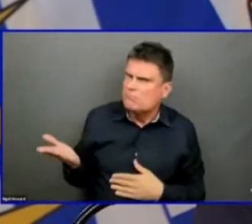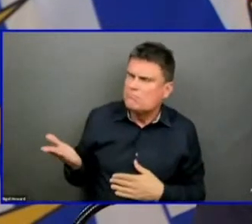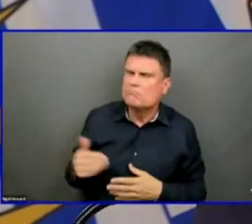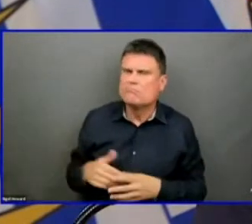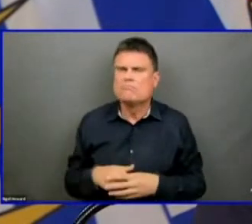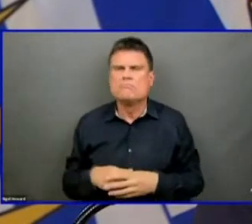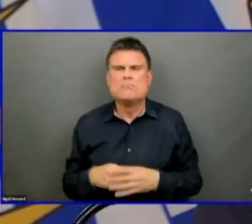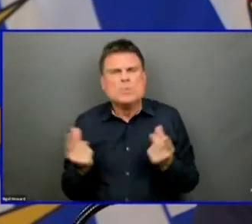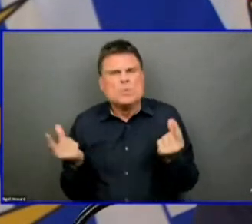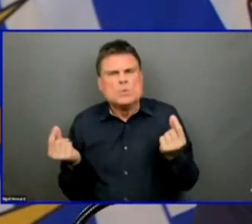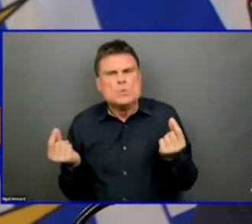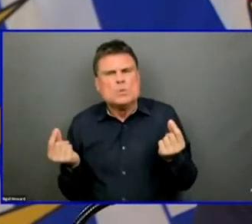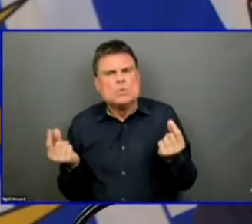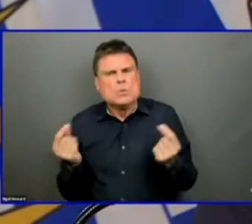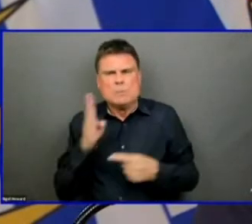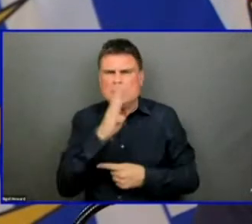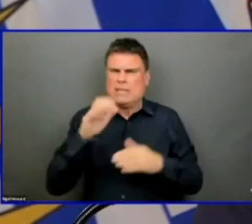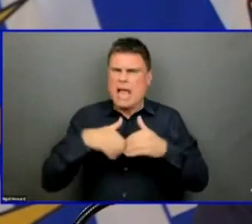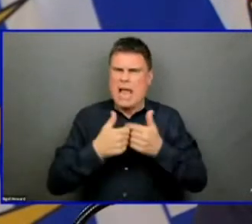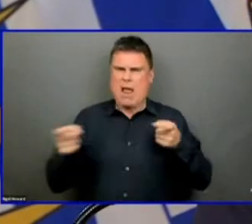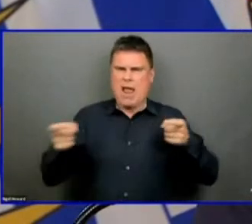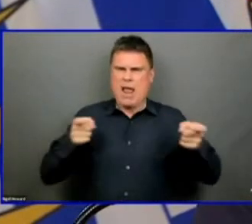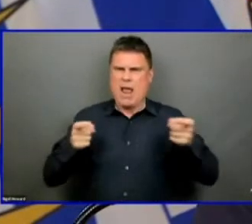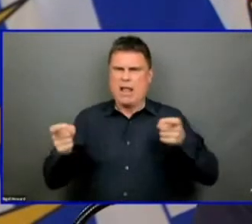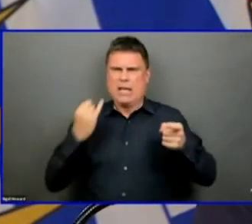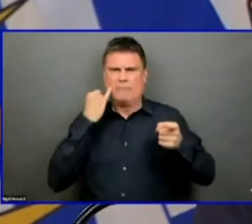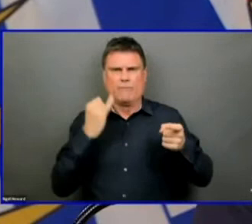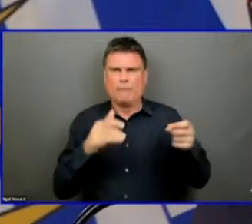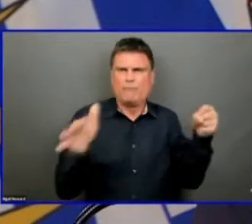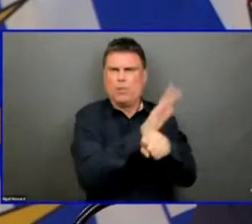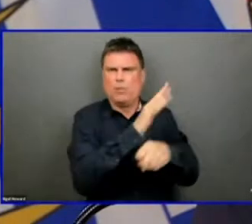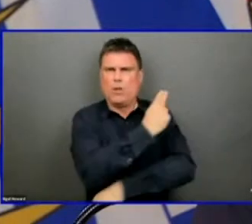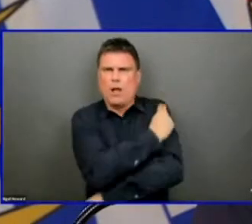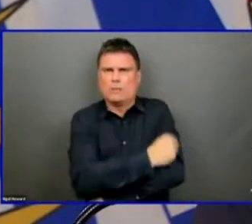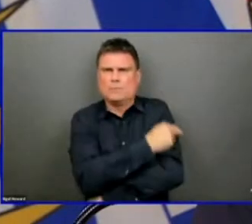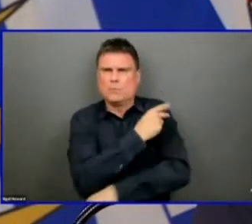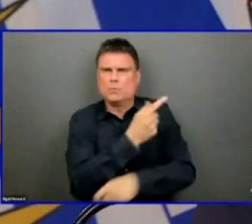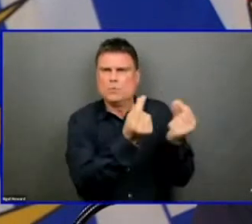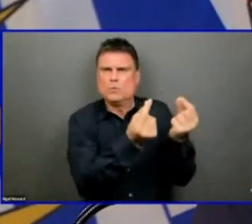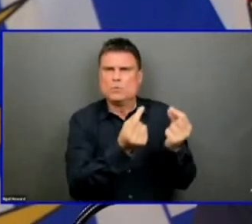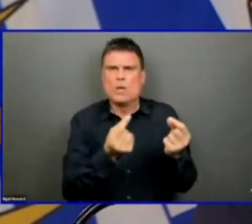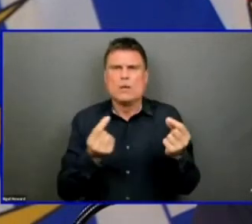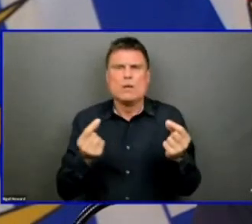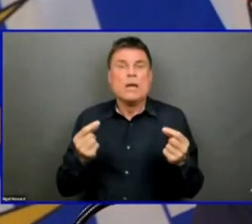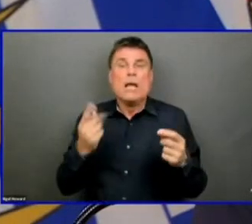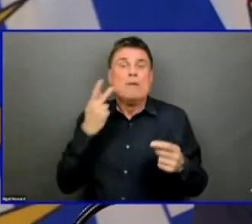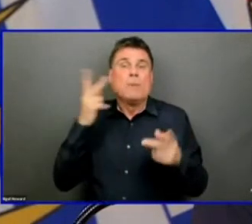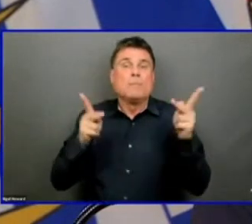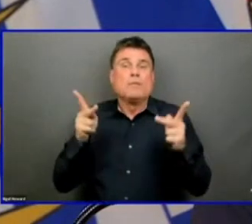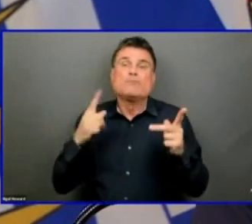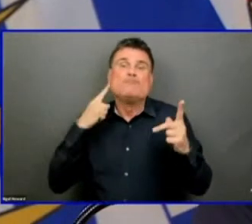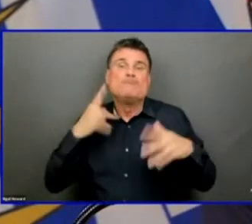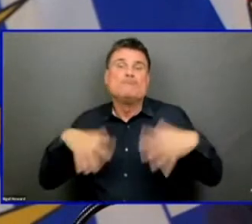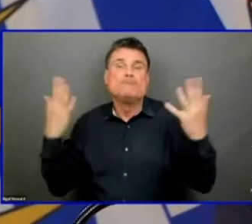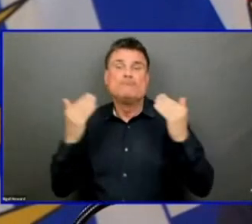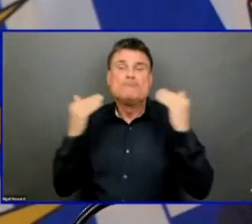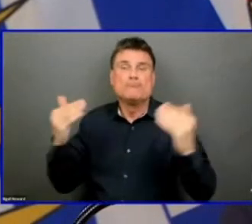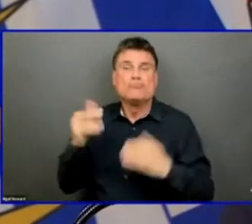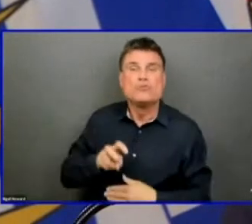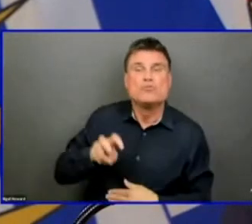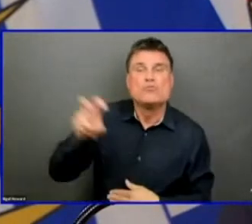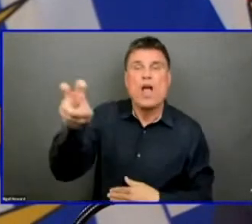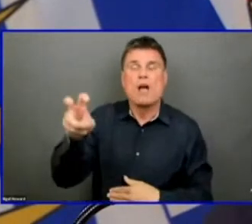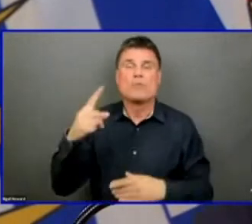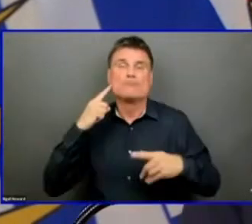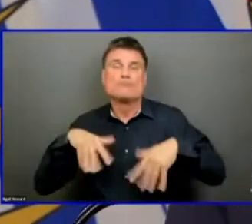social gatherings, to reduce 那么他也是说到了为什么现在一周要新增3000多例以上，那么那个住院这么